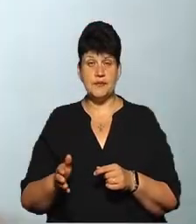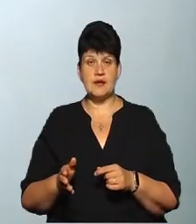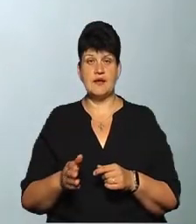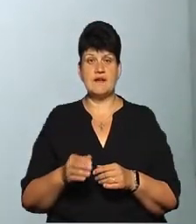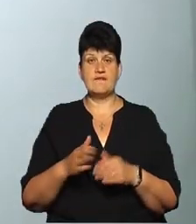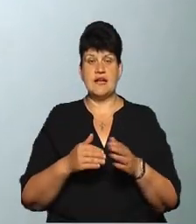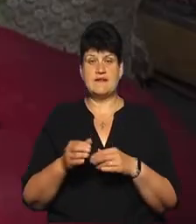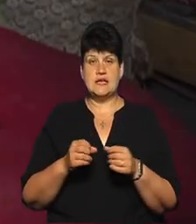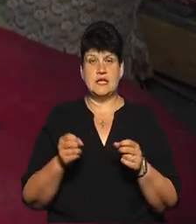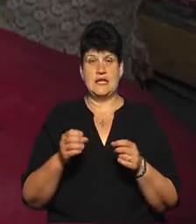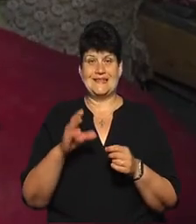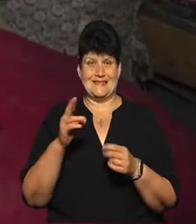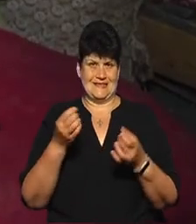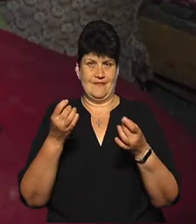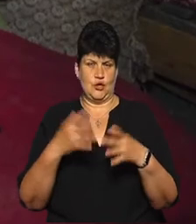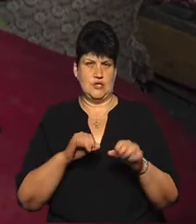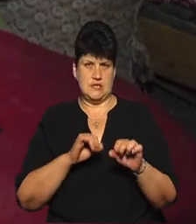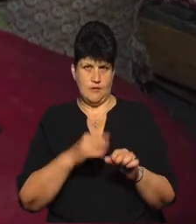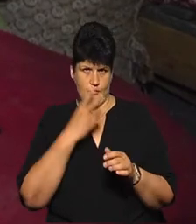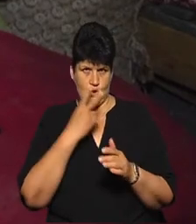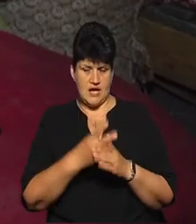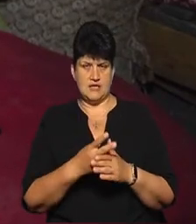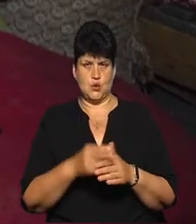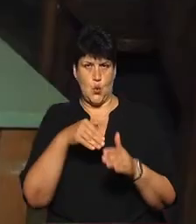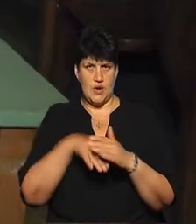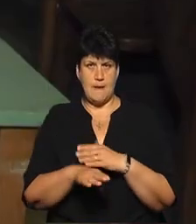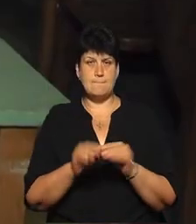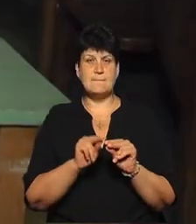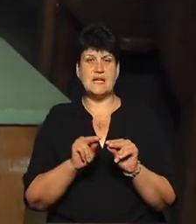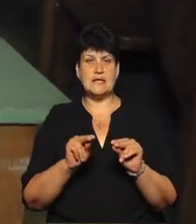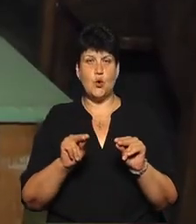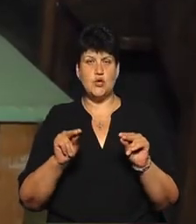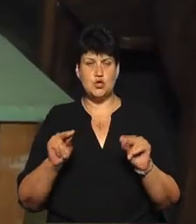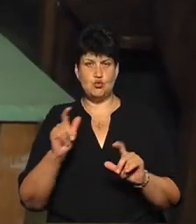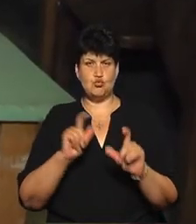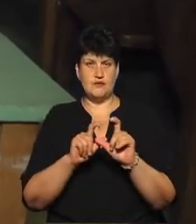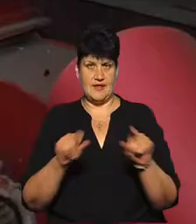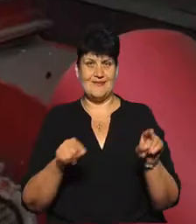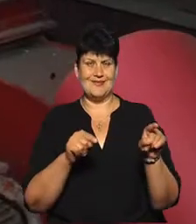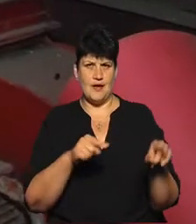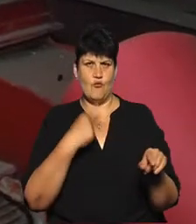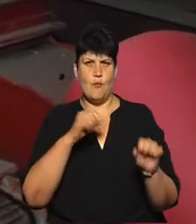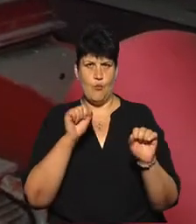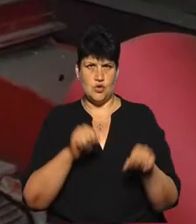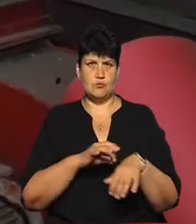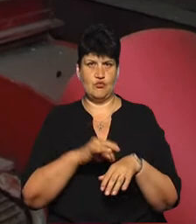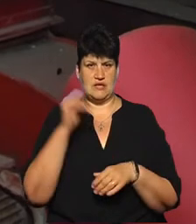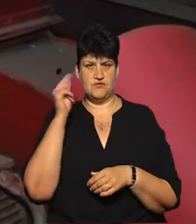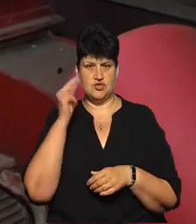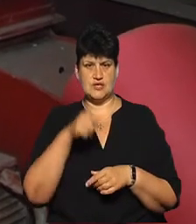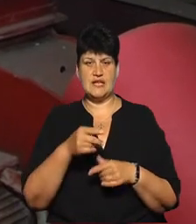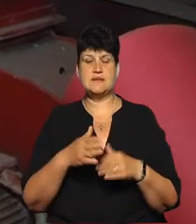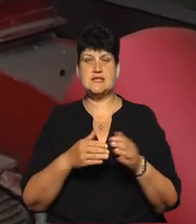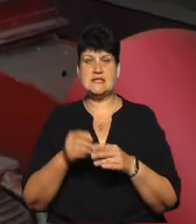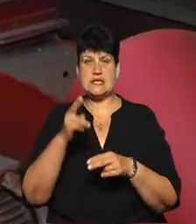Юрій Сокотов показує укриття в педагогічному університеті. Каже, в одній з кімнат можна проводити заняття. Наші спеціалісти закінчили роботу